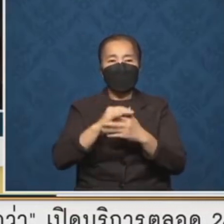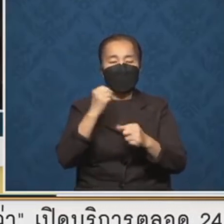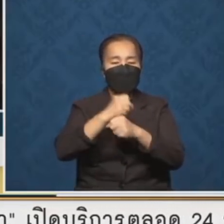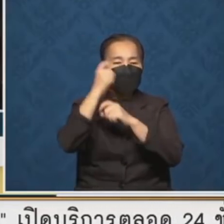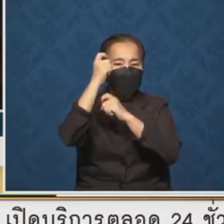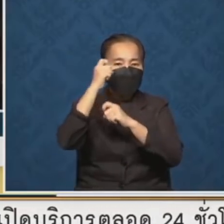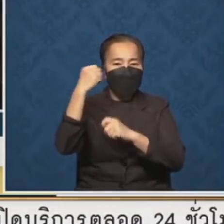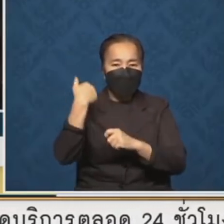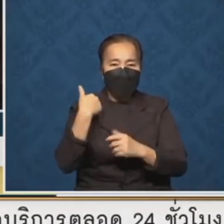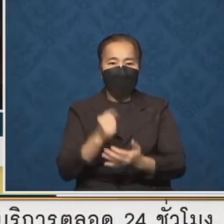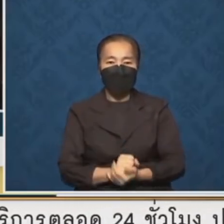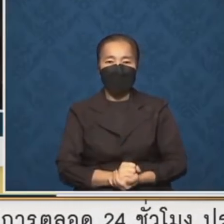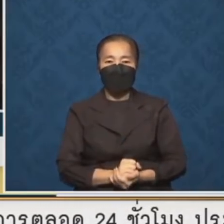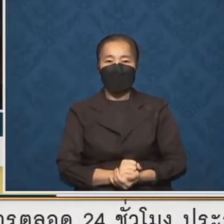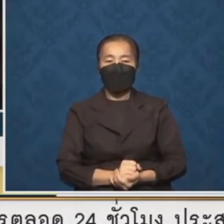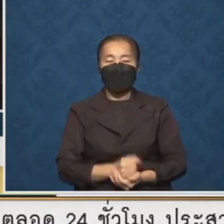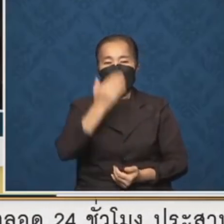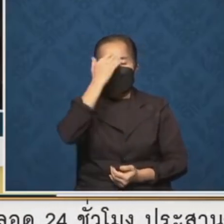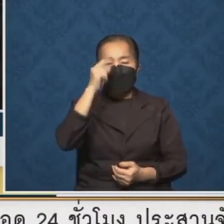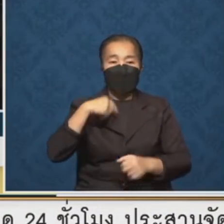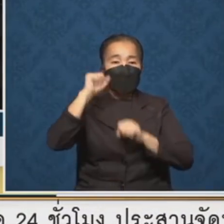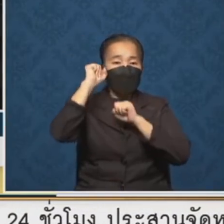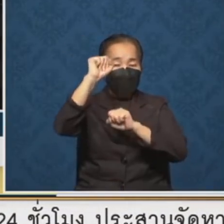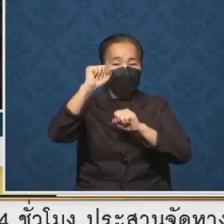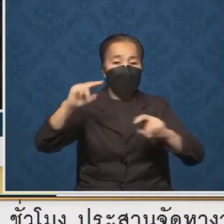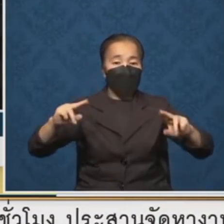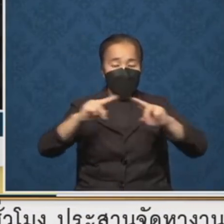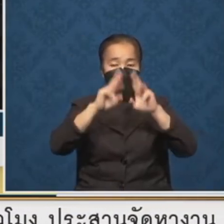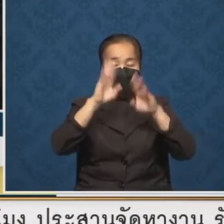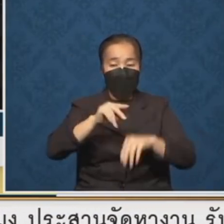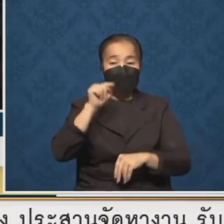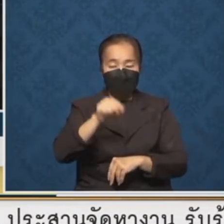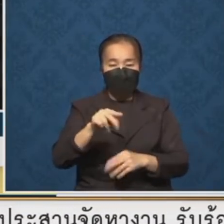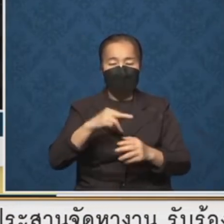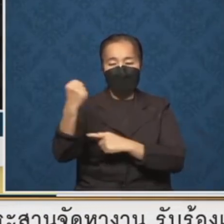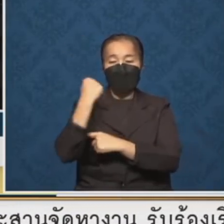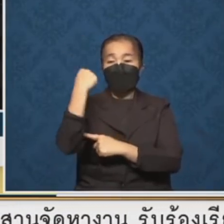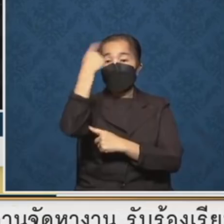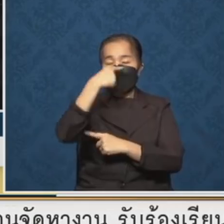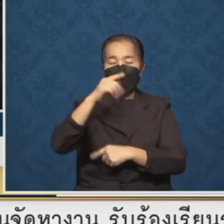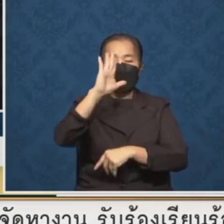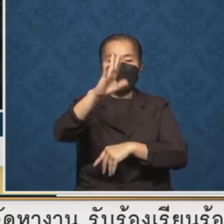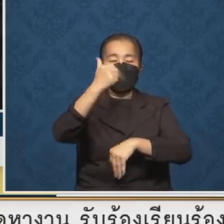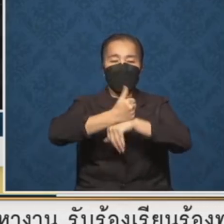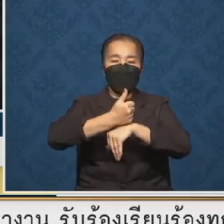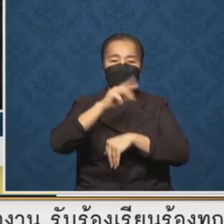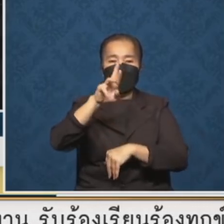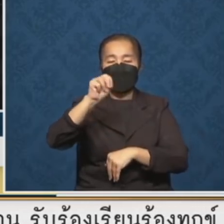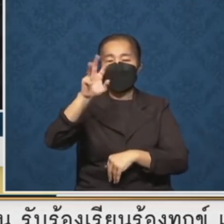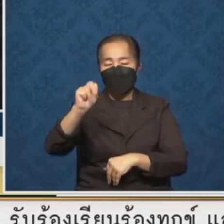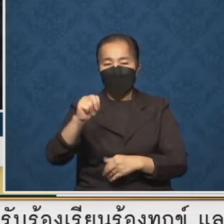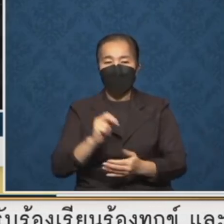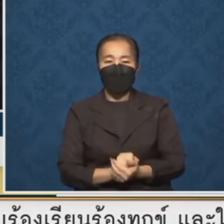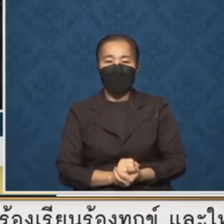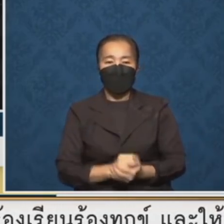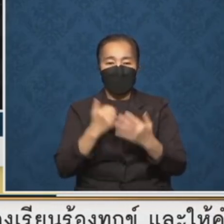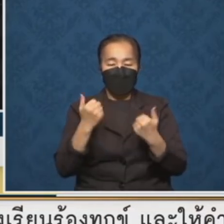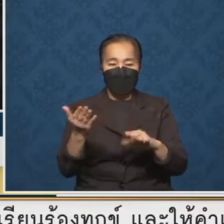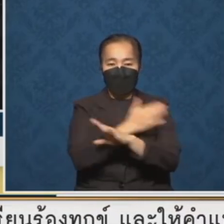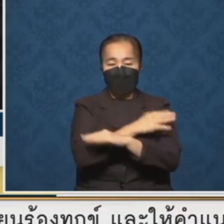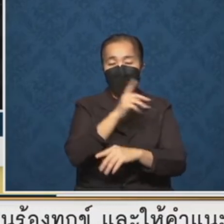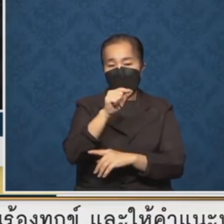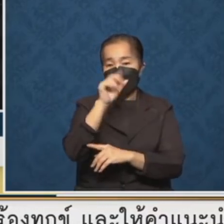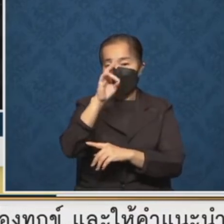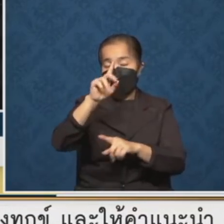ดไหนเพราะประกาศกระทรวงแบบนี้นะครับมันเป็นอำนาจของรัฐมนตรีครับแต่เมื่อวันที่27กรกฎาคม